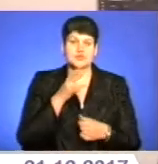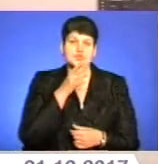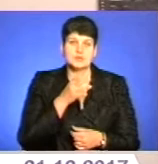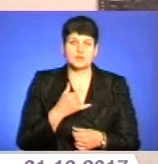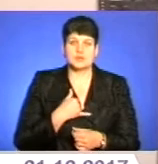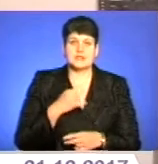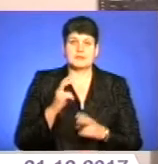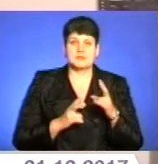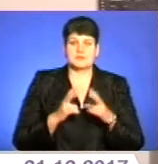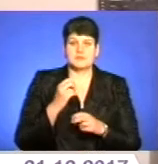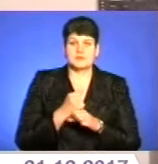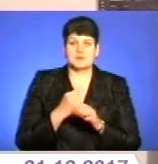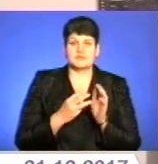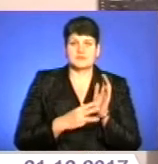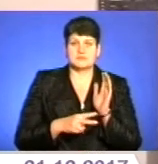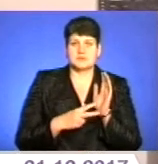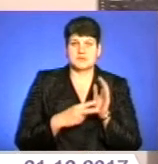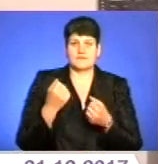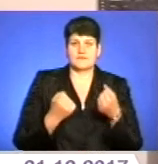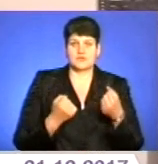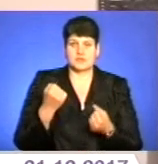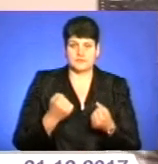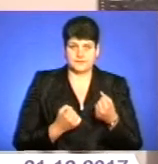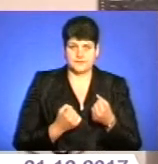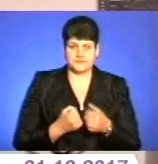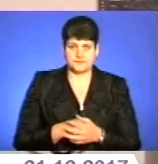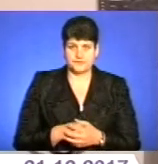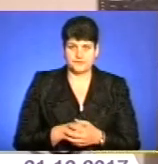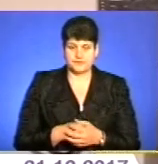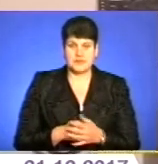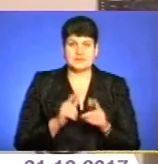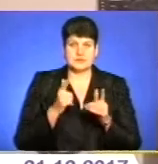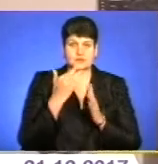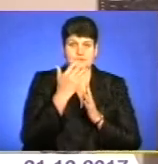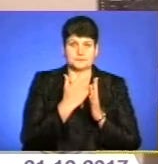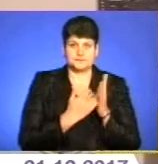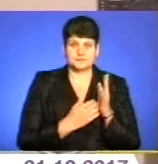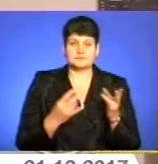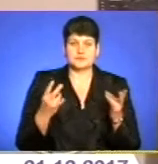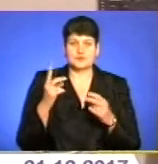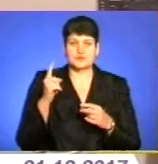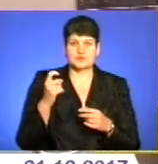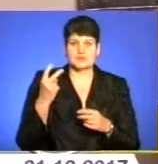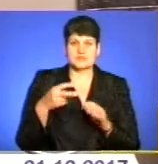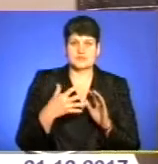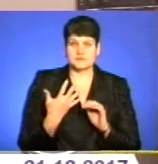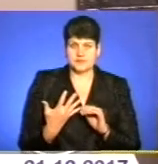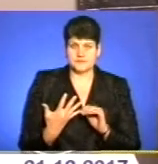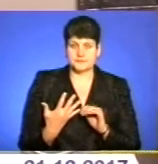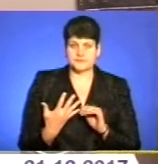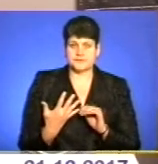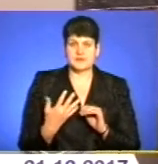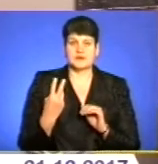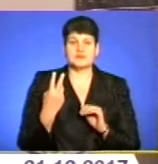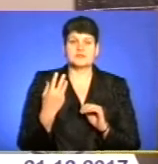на підприємстві працює 87 водіїв. Згідно штатного розкладу, необхідно 125 водіїв. З